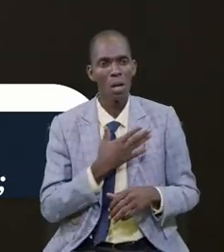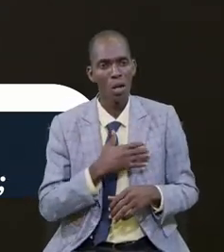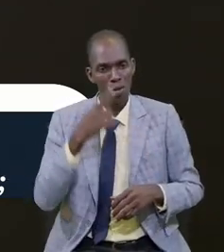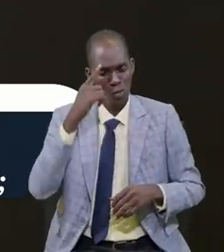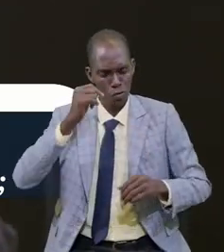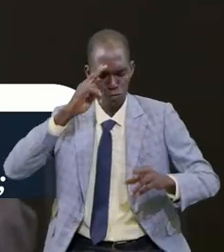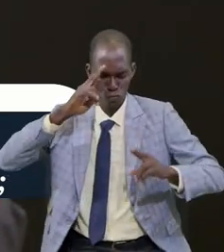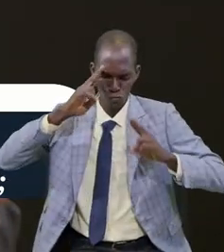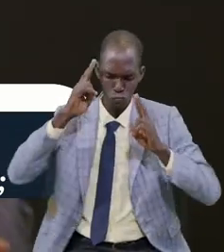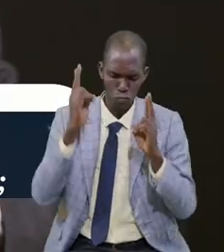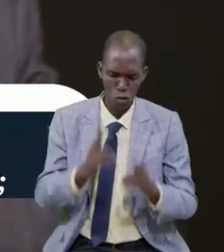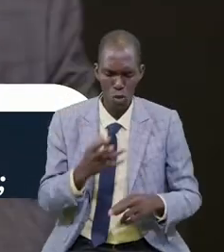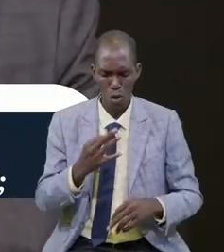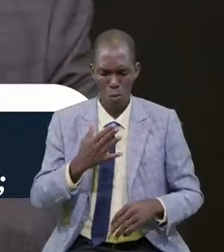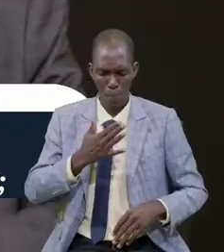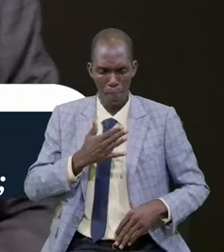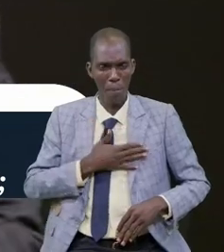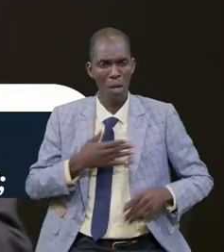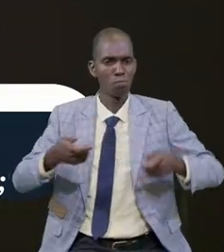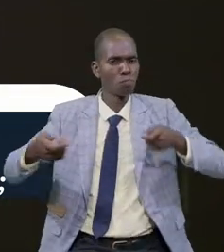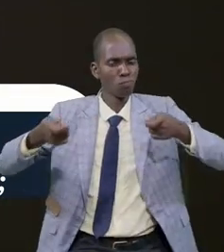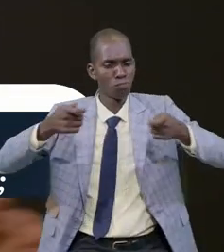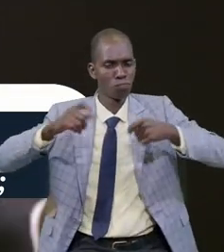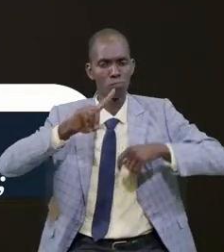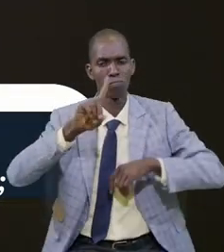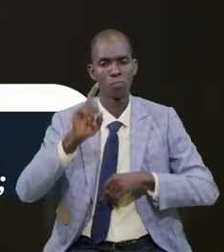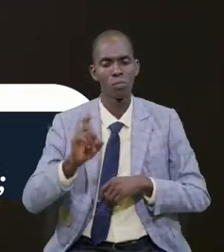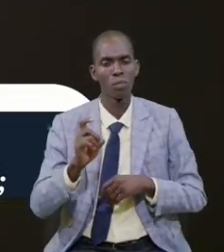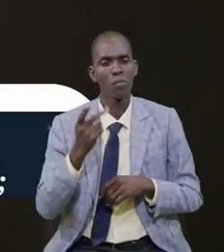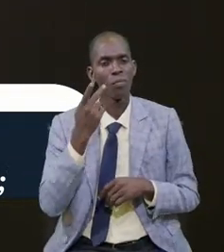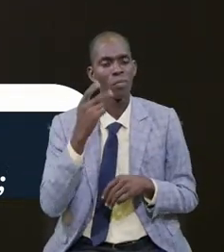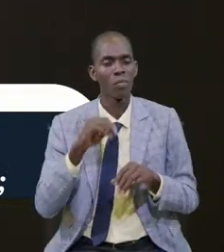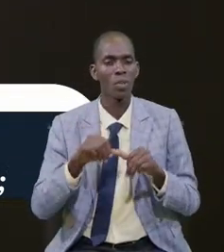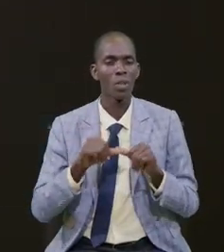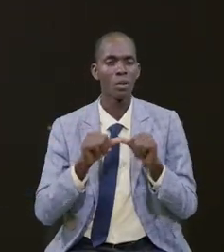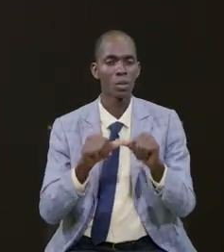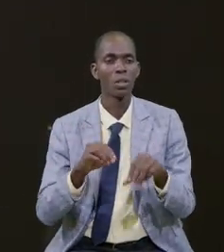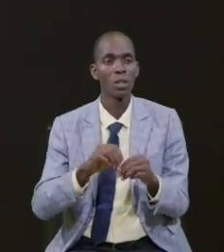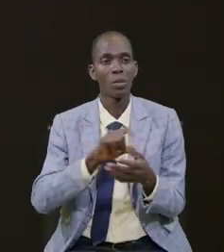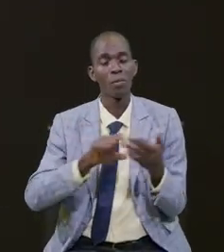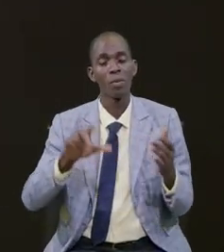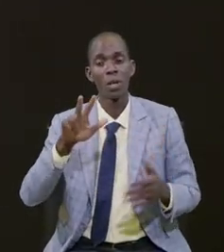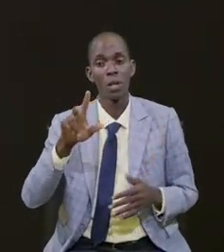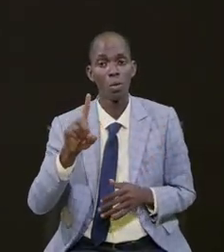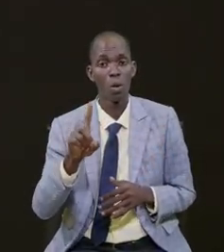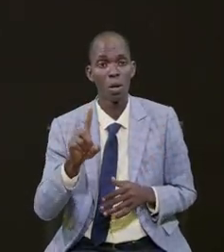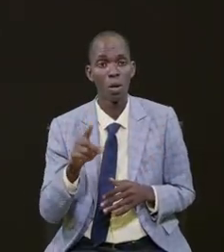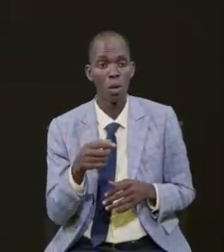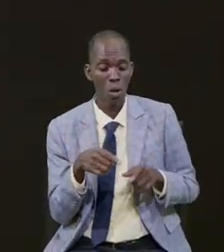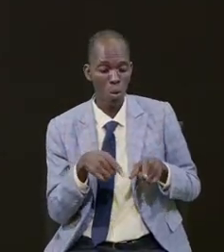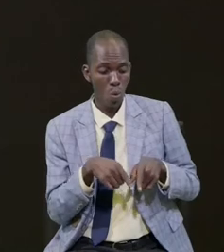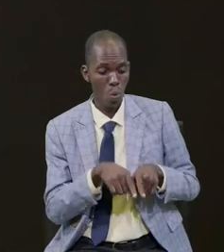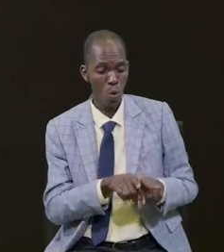la gloire de ma magnificence, nous allons au verset 31.